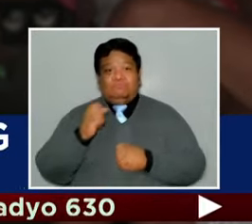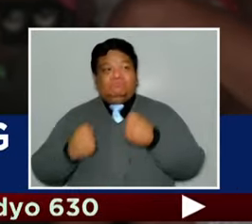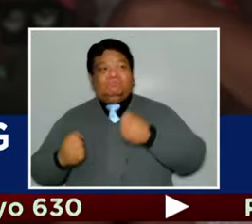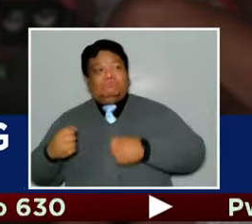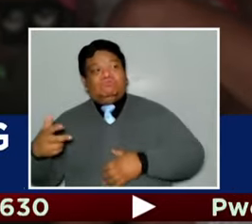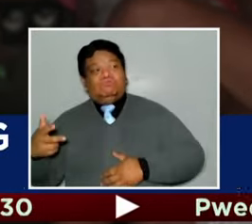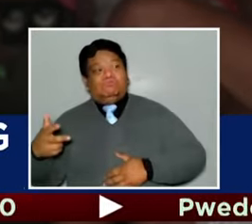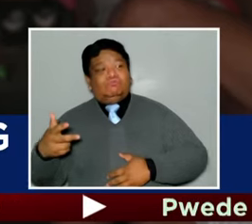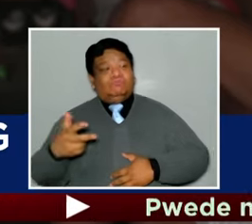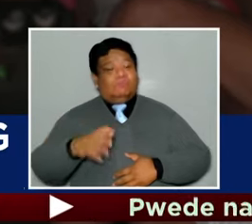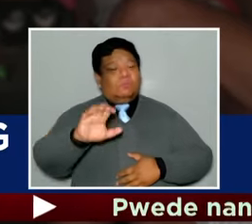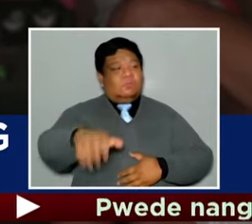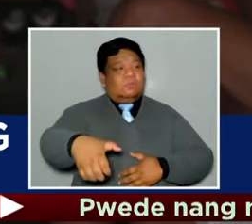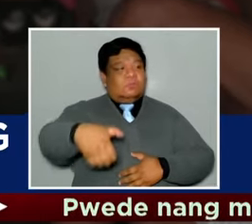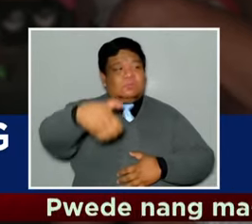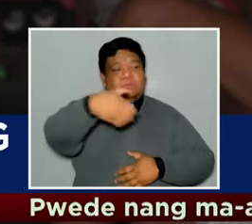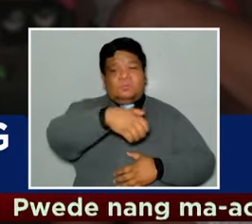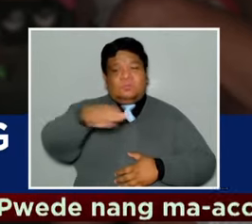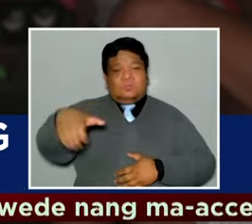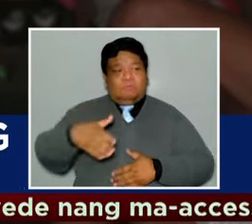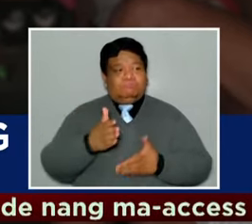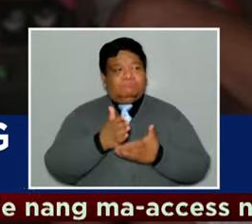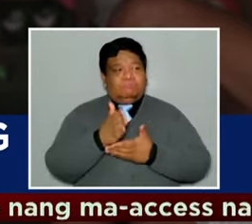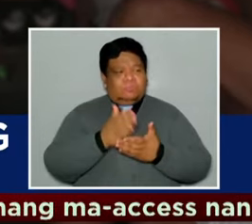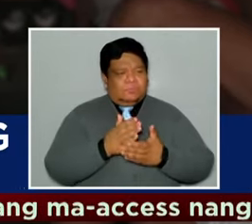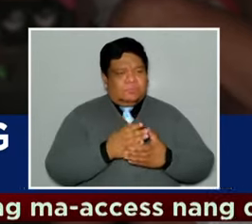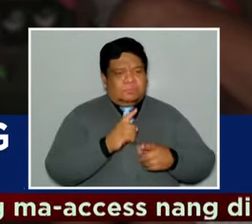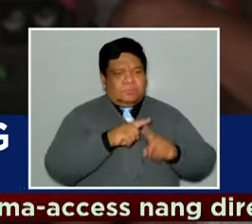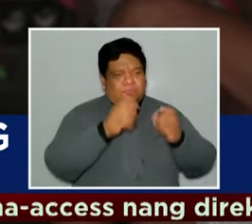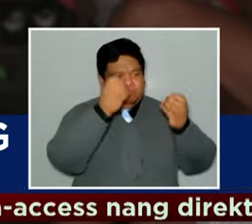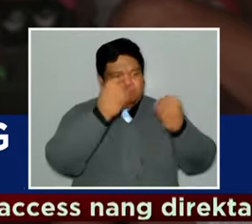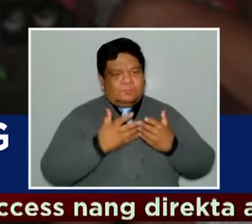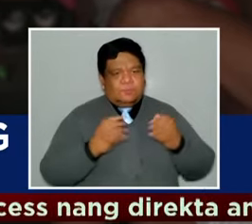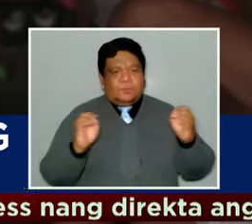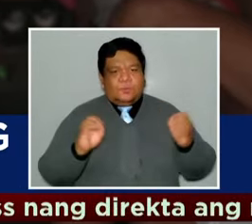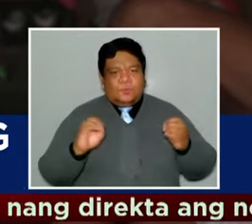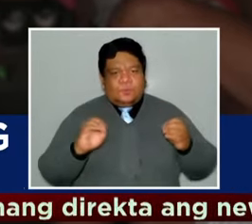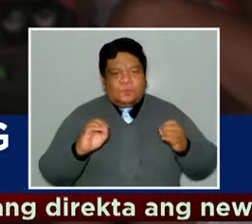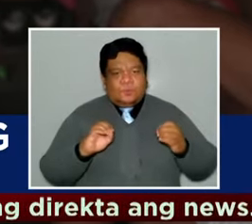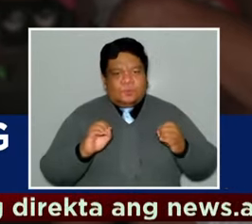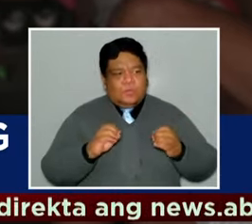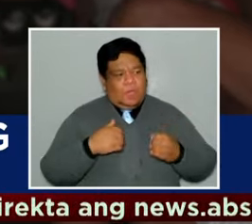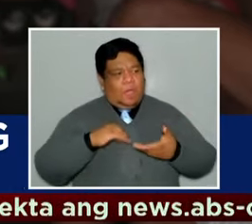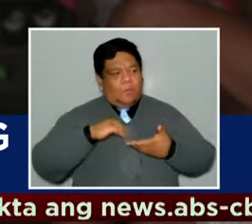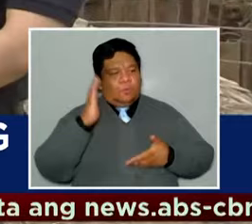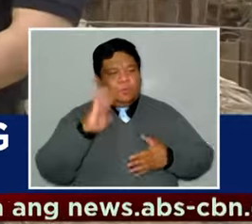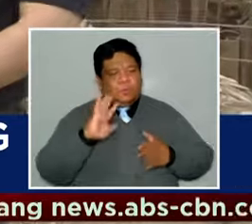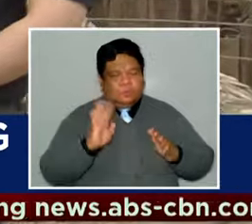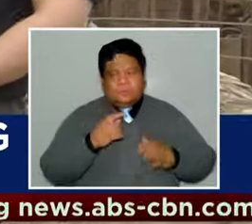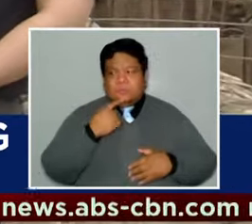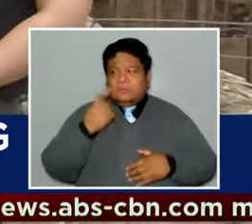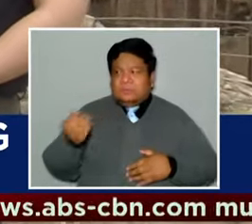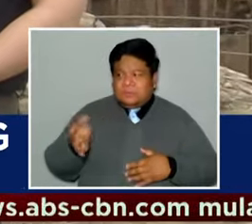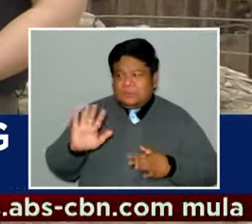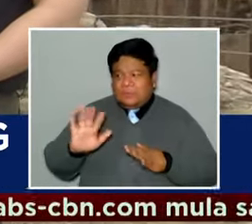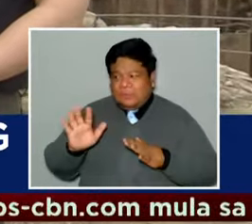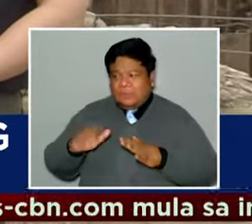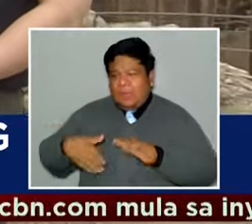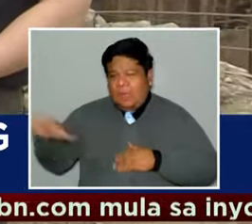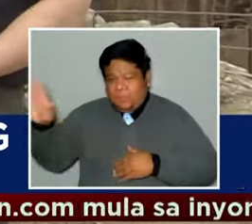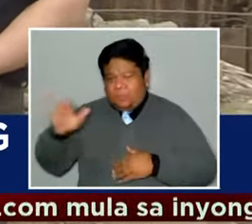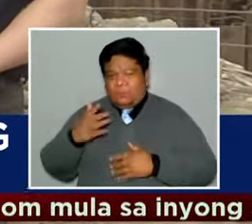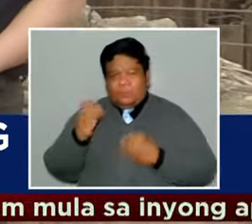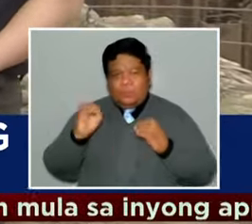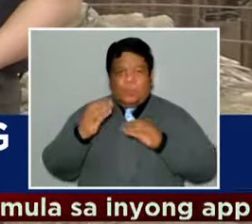nakita namin na buhang lupa. Sabi kong tayo, akyat muna, kanabuho. Ayon sa Laguna